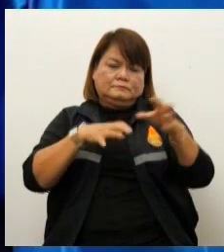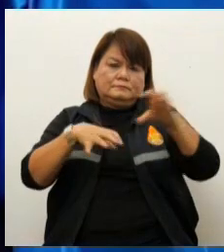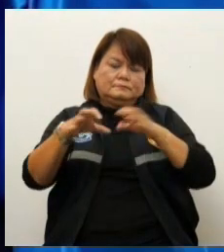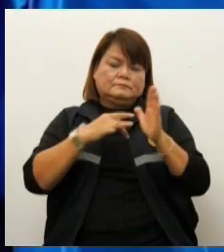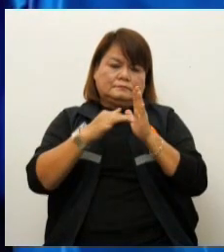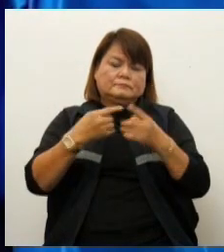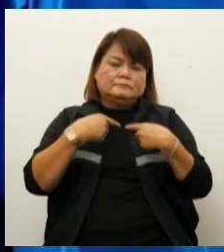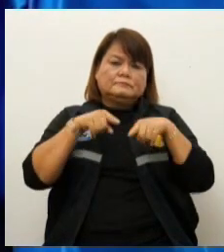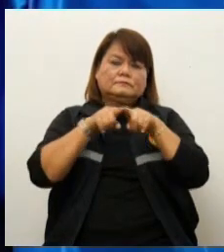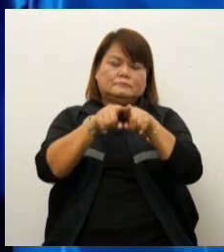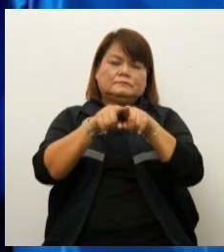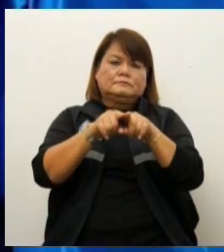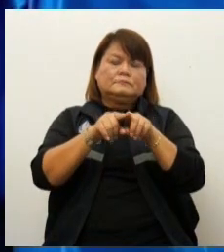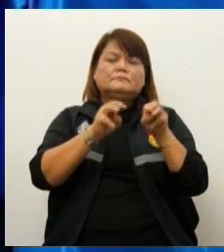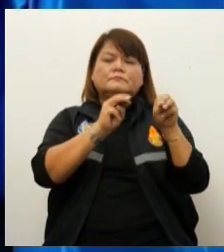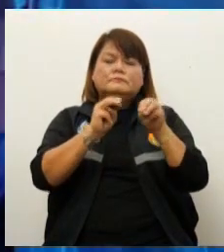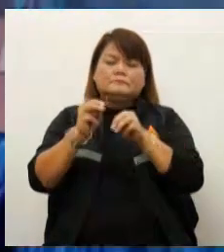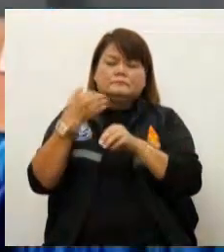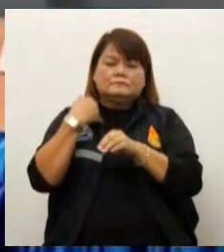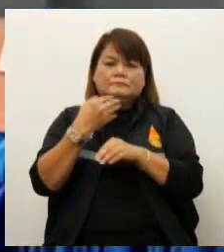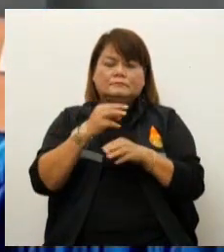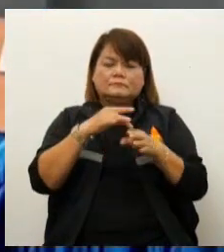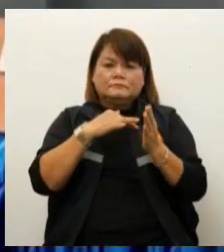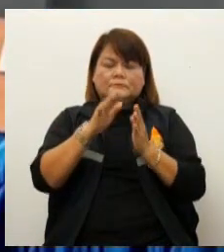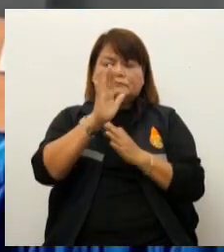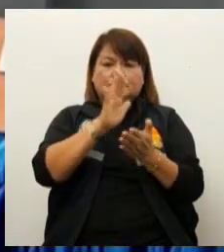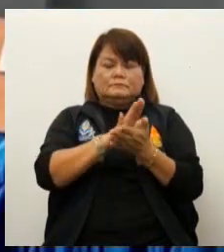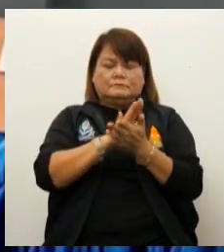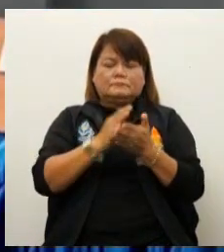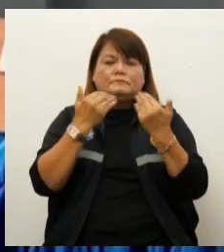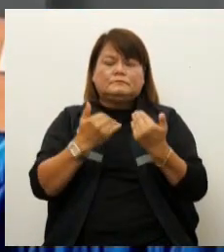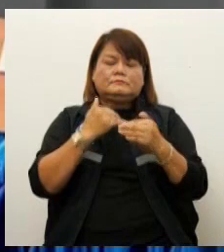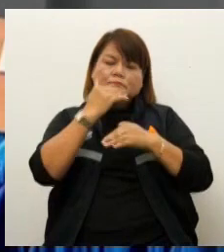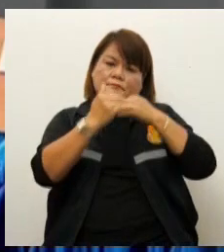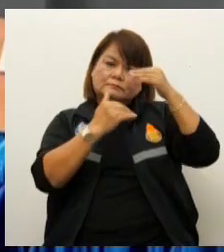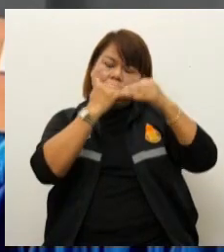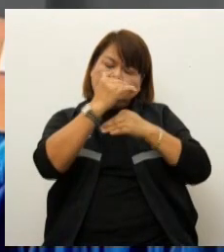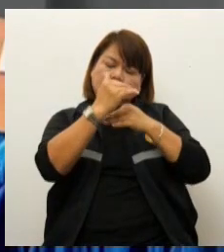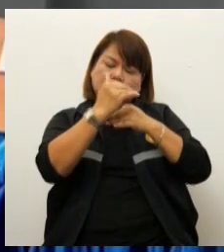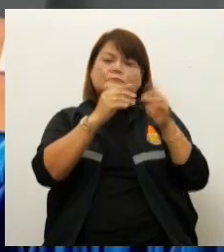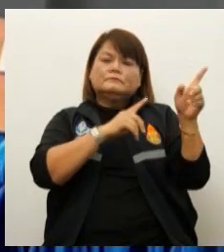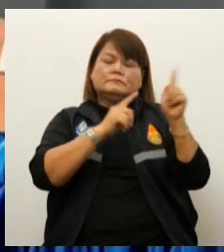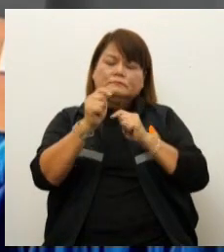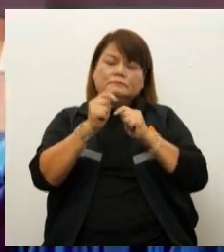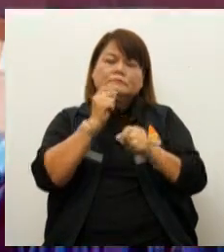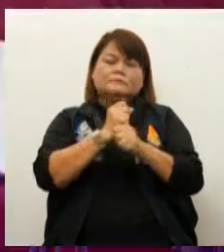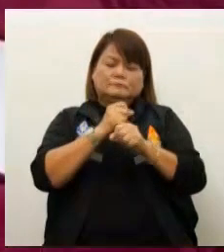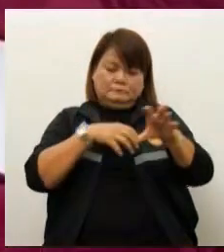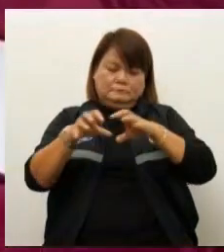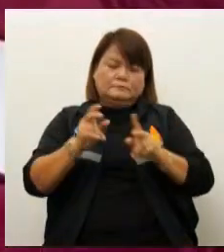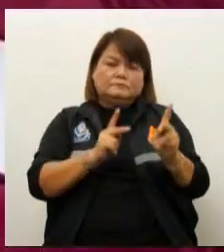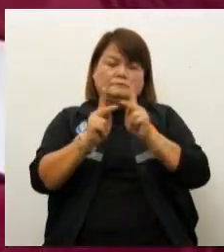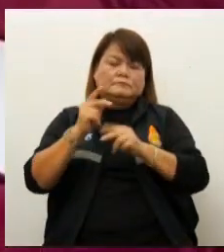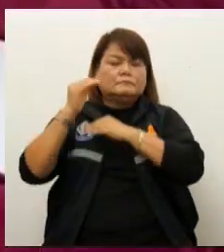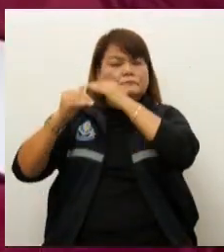ล้องกับมาตรฐานการศึกษาของโรงเรียนขณะนี้กำลังดำเนินการในขั้นตอนเตรียมการและขั้นดำเนินการจัดกิจกรรมพัฒนา